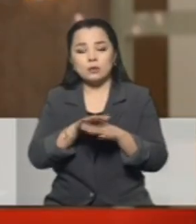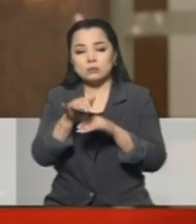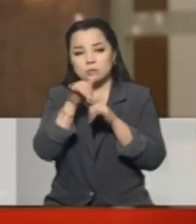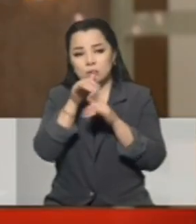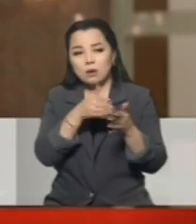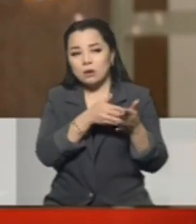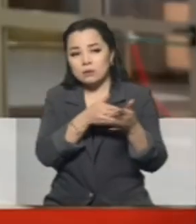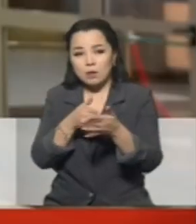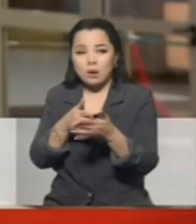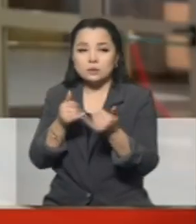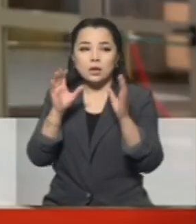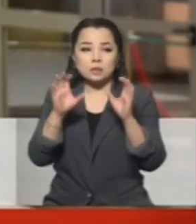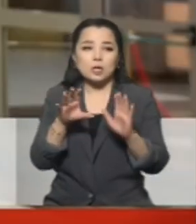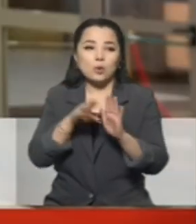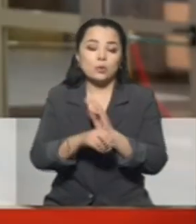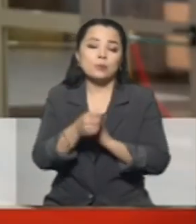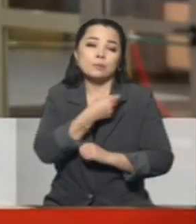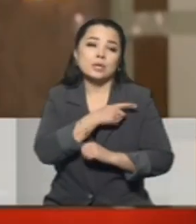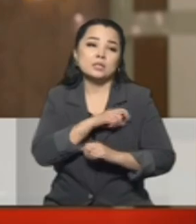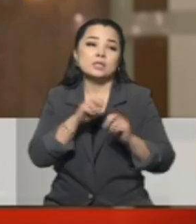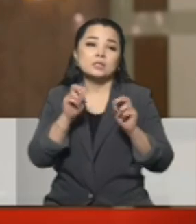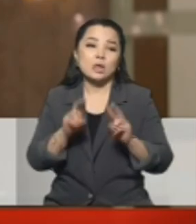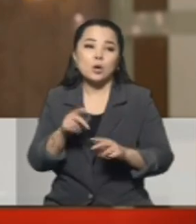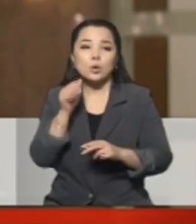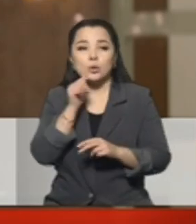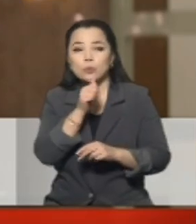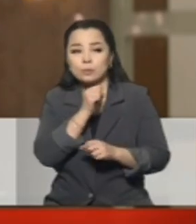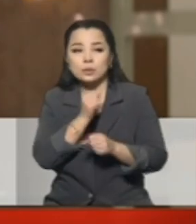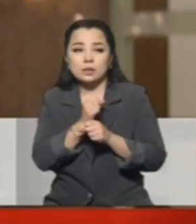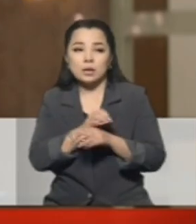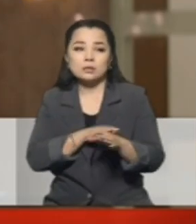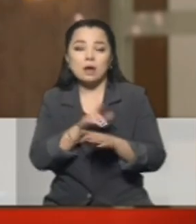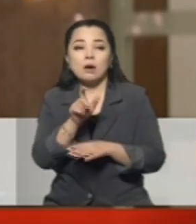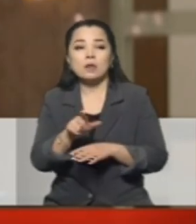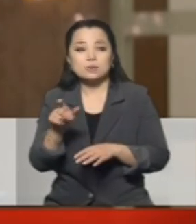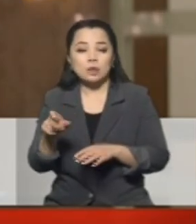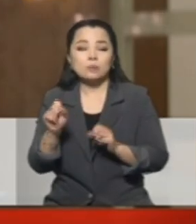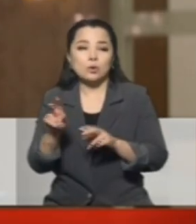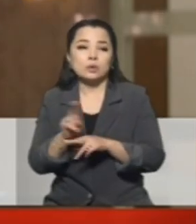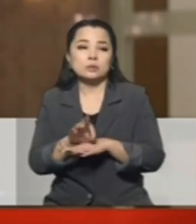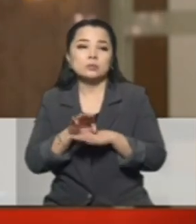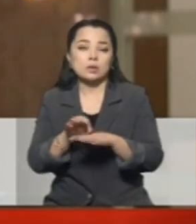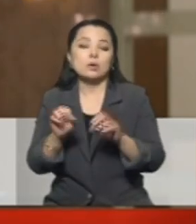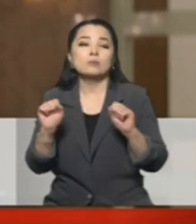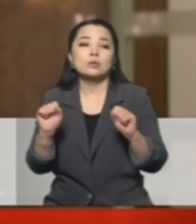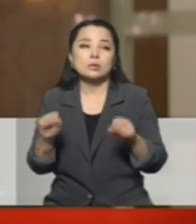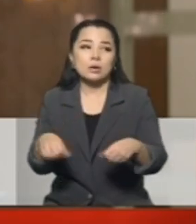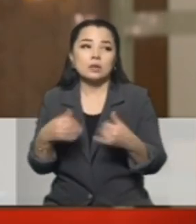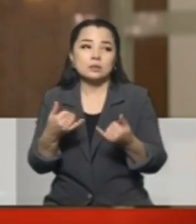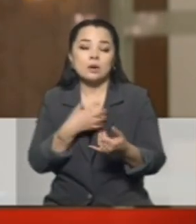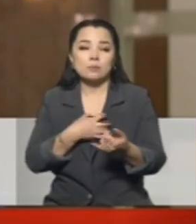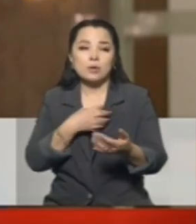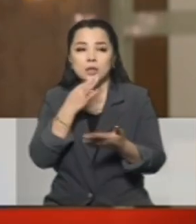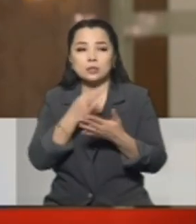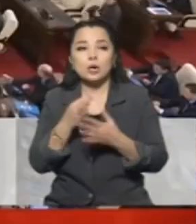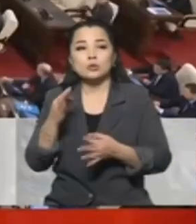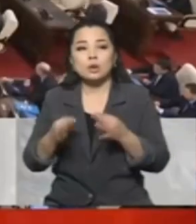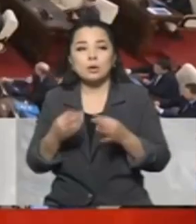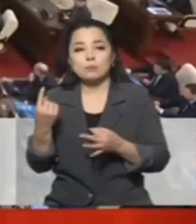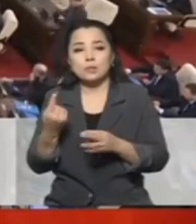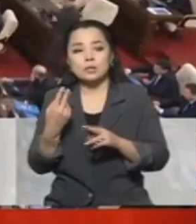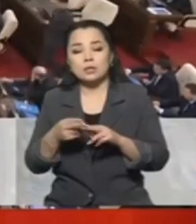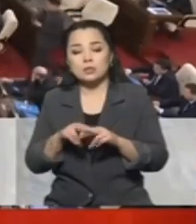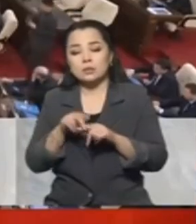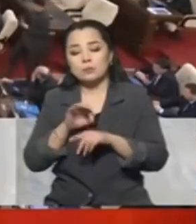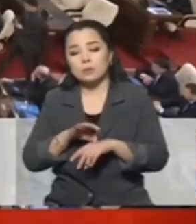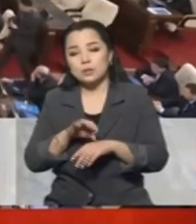өзгерістер енгіздік, енді барлық медициналық құпияларды сақтай отырып, азаматтар барып емделе алады. Бұл өте бір маңызды нормалардың бірі.